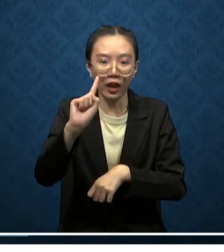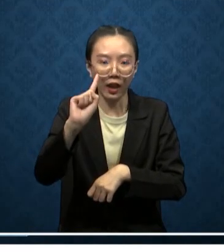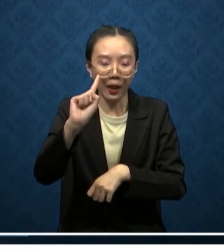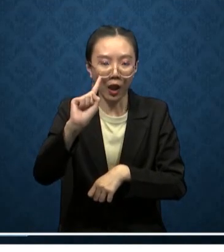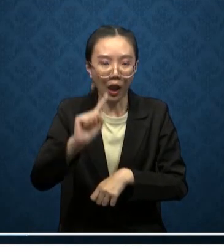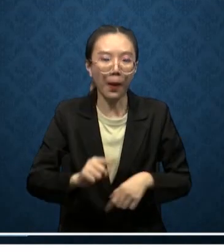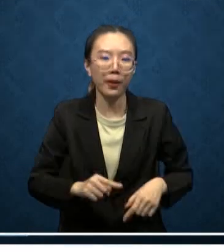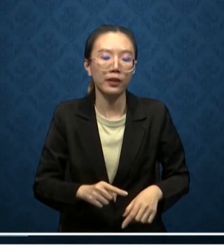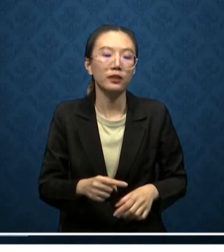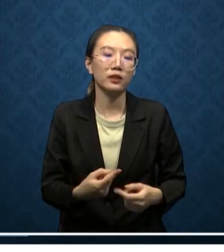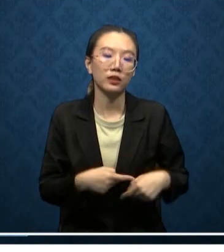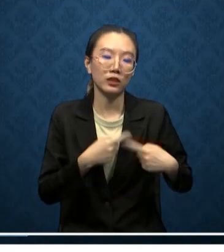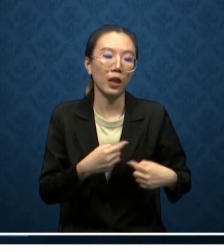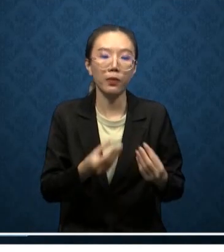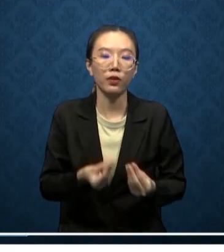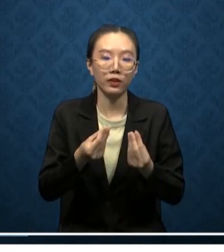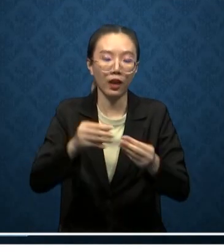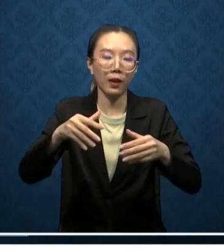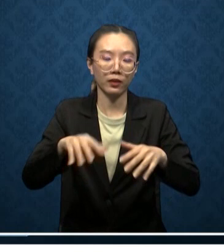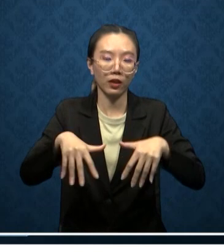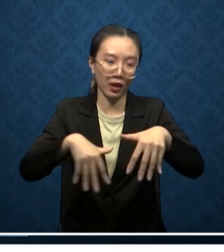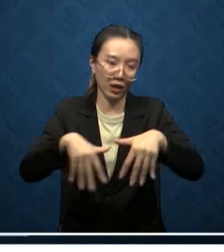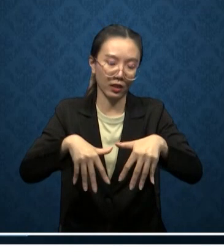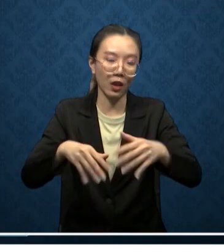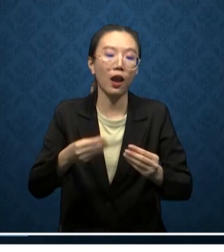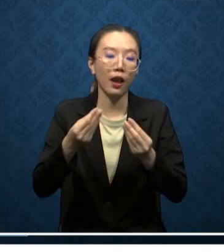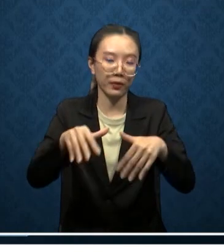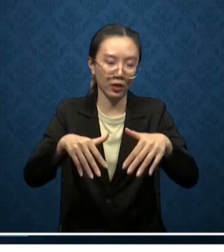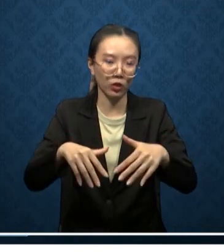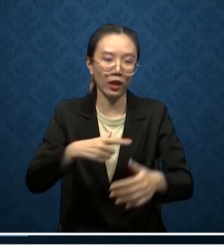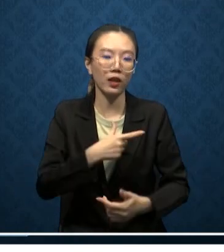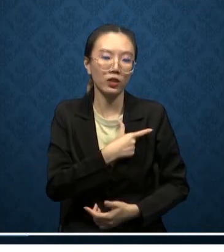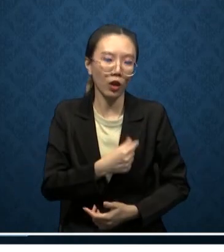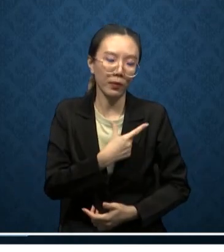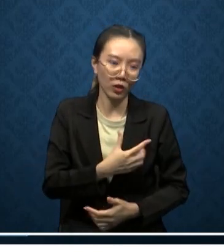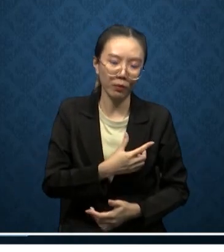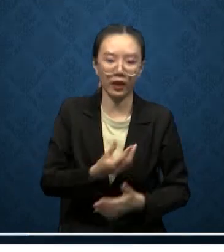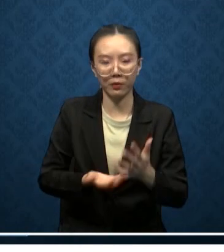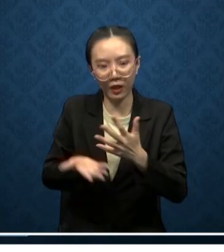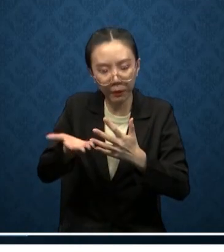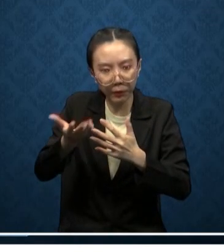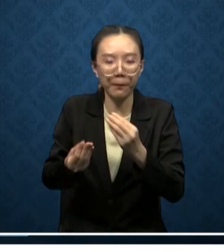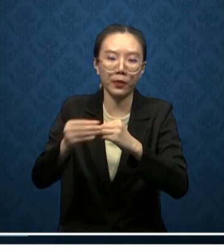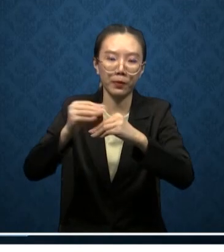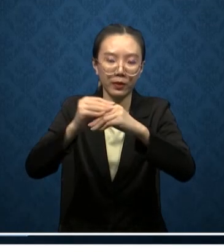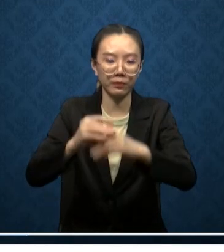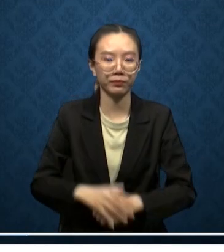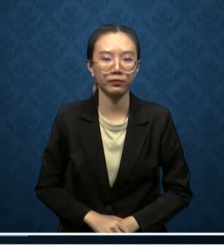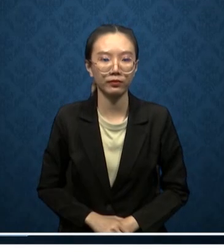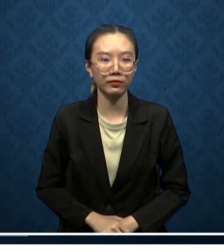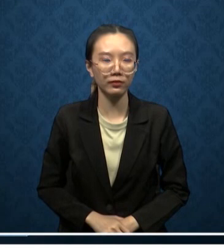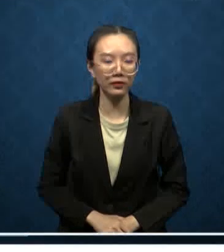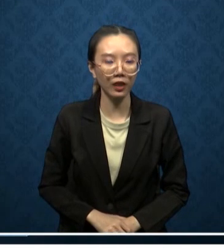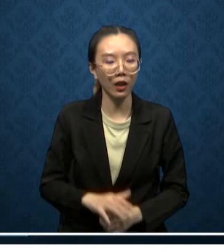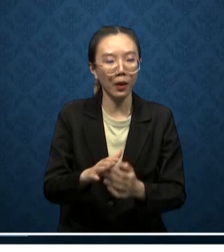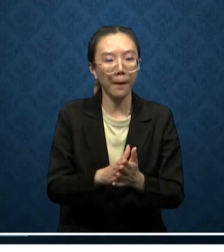พึงพอใจในการบริการภาครัฐของประชาชนให้เพิ่มขึ้นเท่านั้นเองนะครับต่อไปแผน